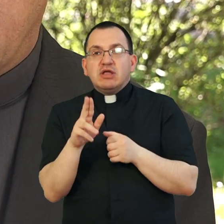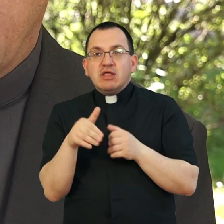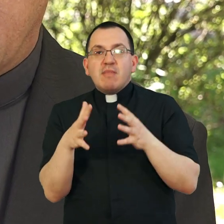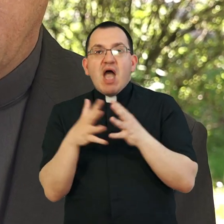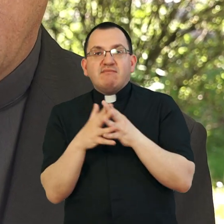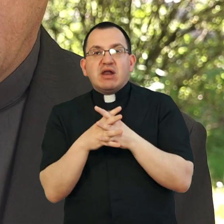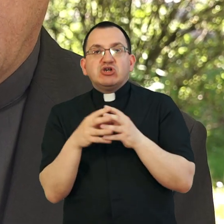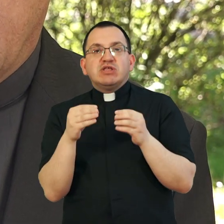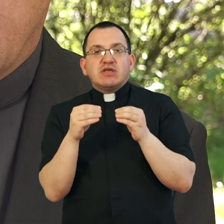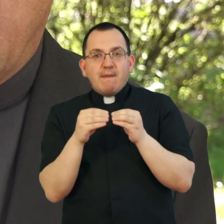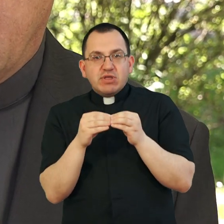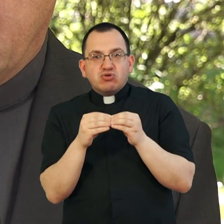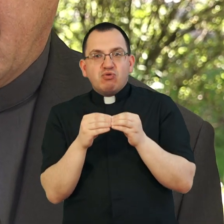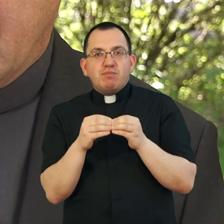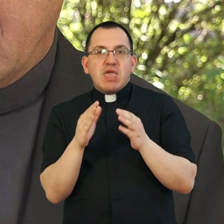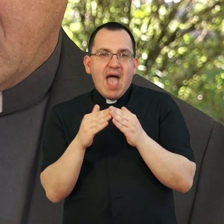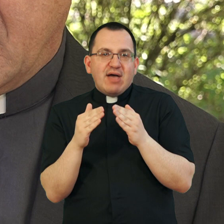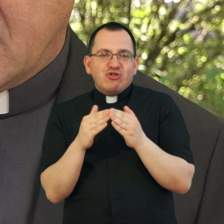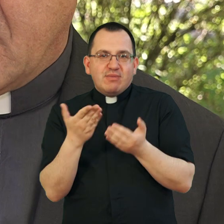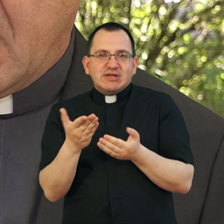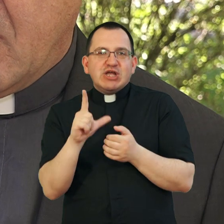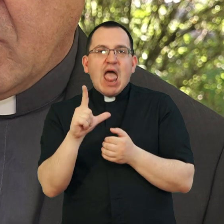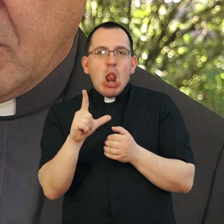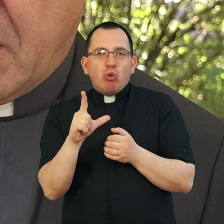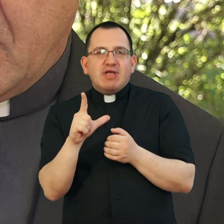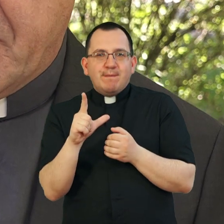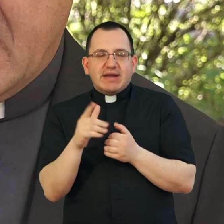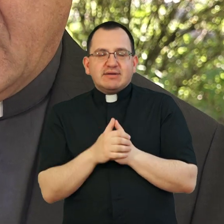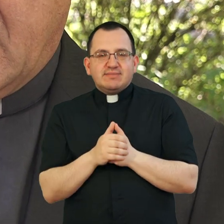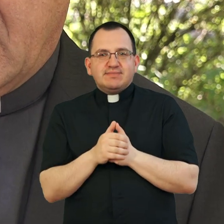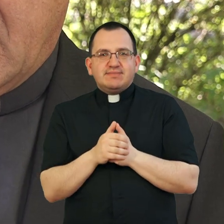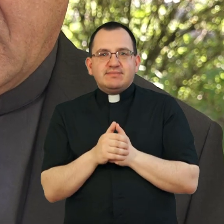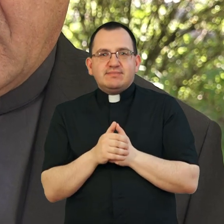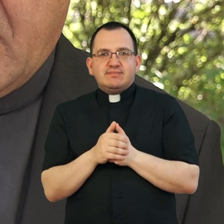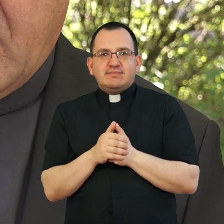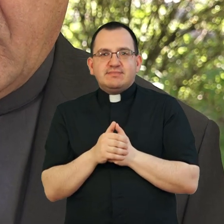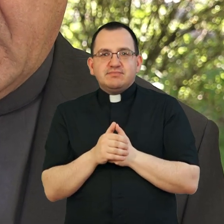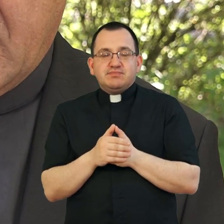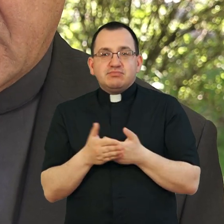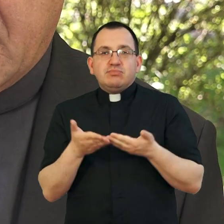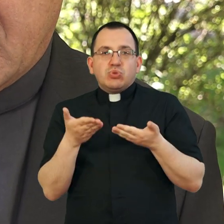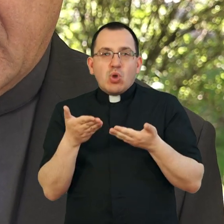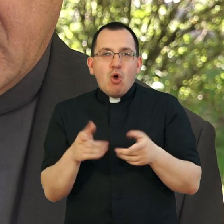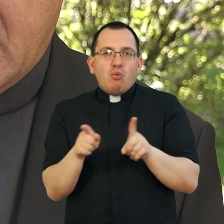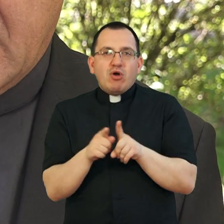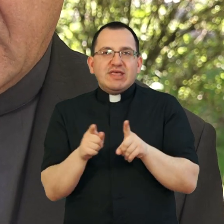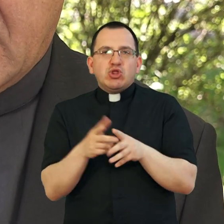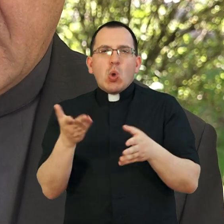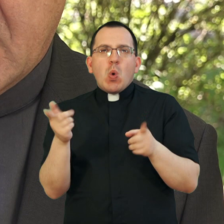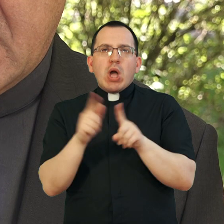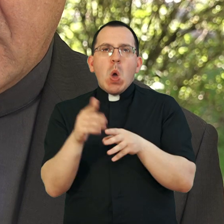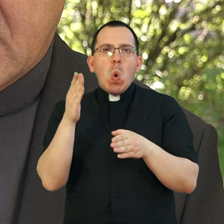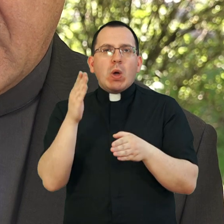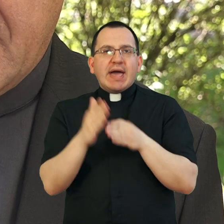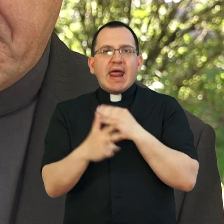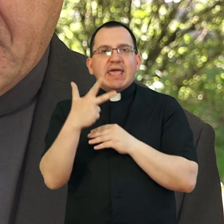domaćin, bit će u našem svetištu Pedagocijene krvi Kristove u Ludbregu. Ovo je ujedno i završetak